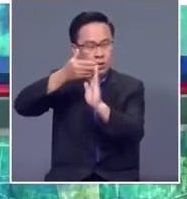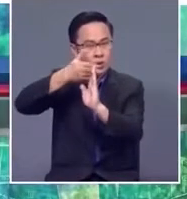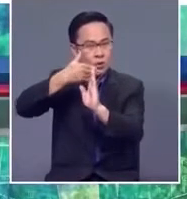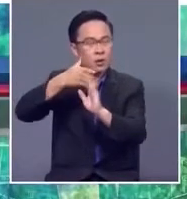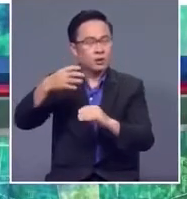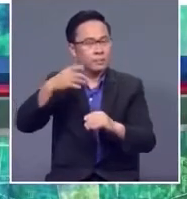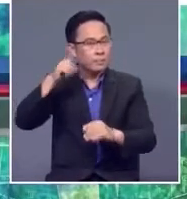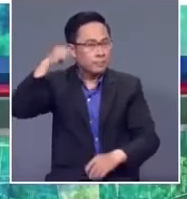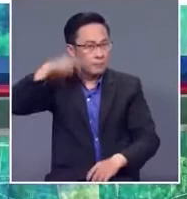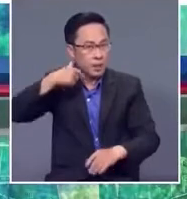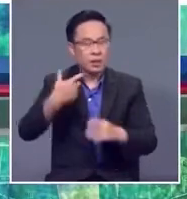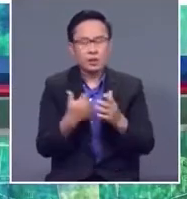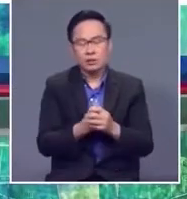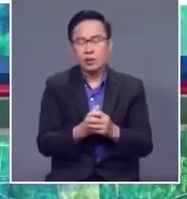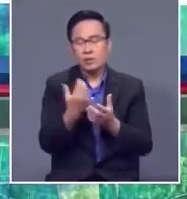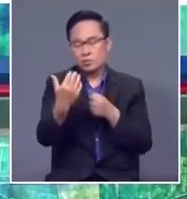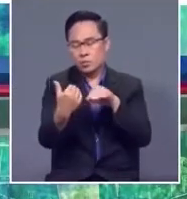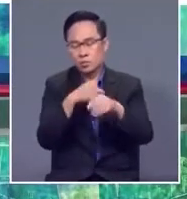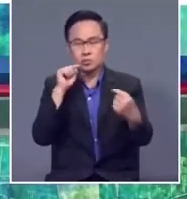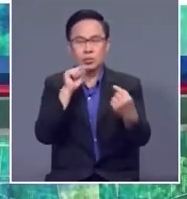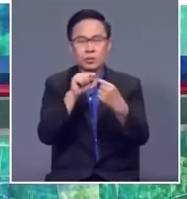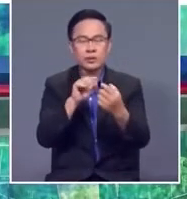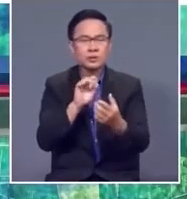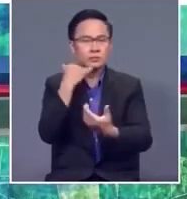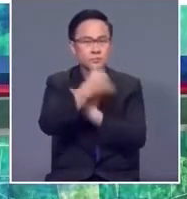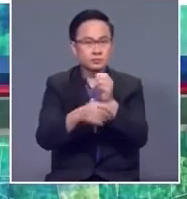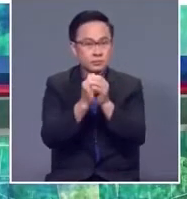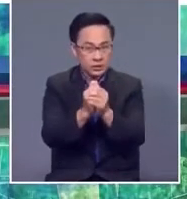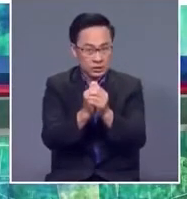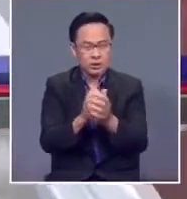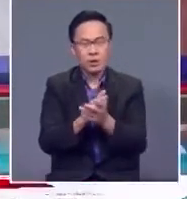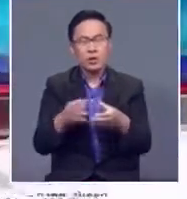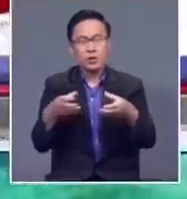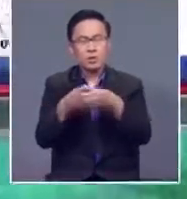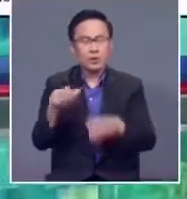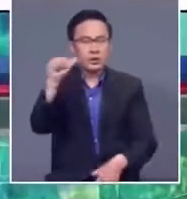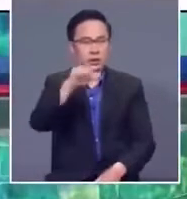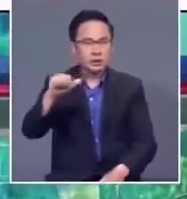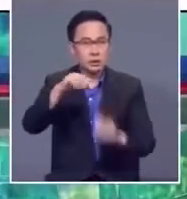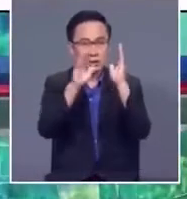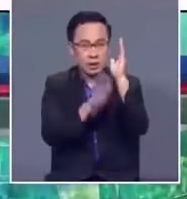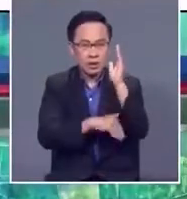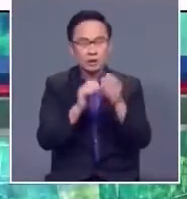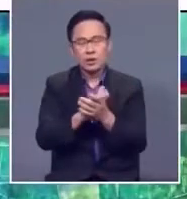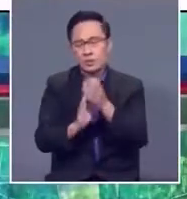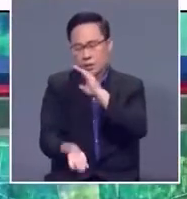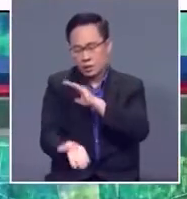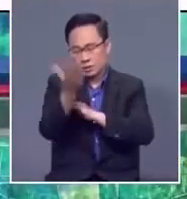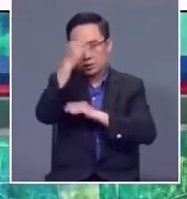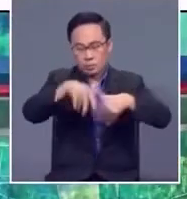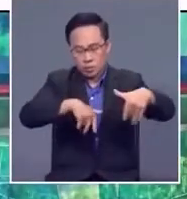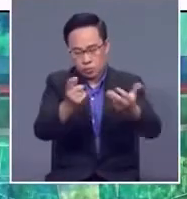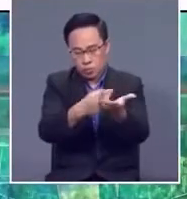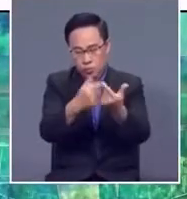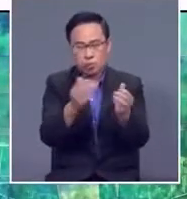าและสามารถเชื่อมโยงไปสู่ทางใต้ของประเทศจีนรวมทั้งประเทศเอเชียใต้ภาคเหนือมีประชากรรวมกว่า12ล้านคน